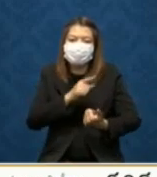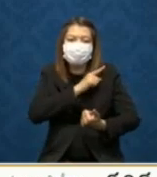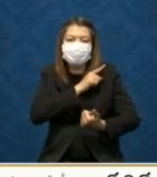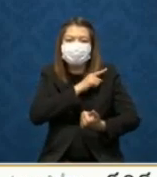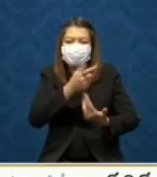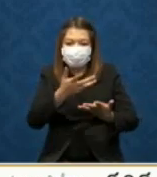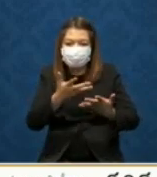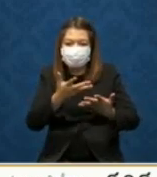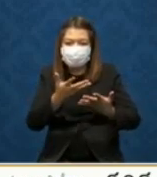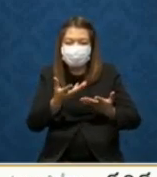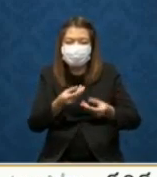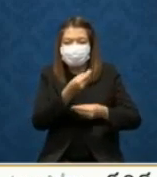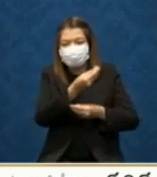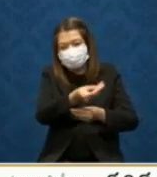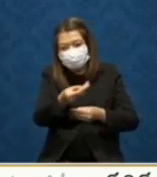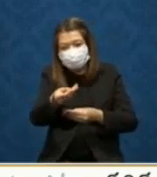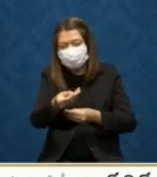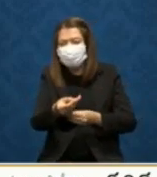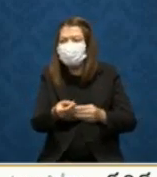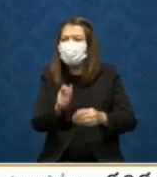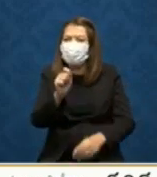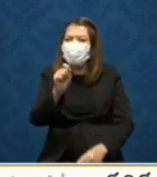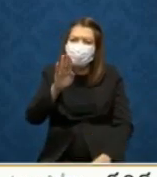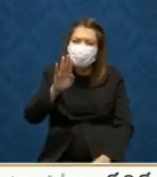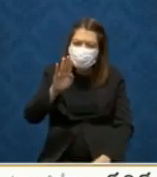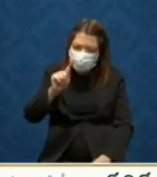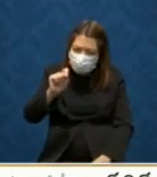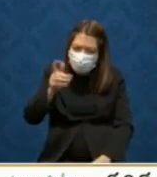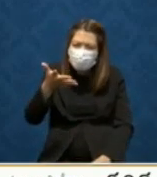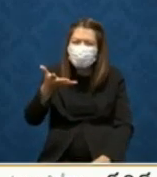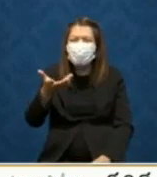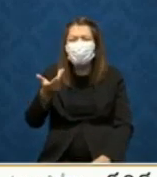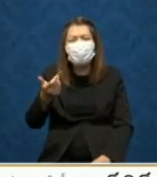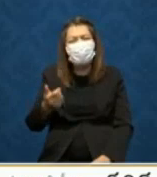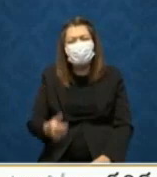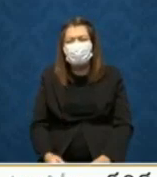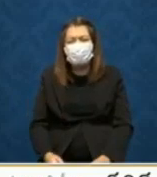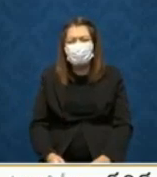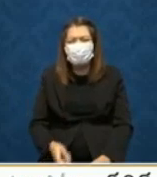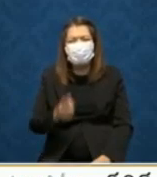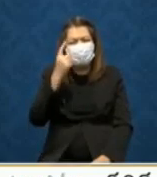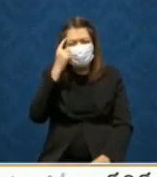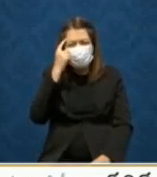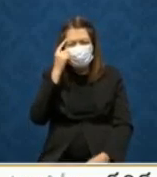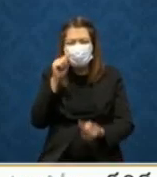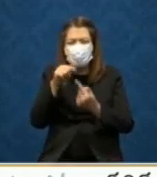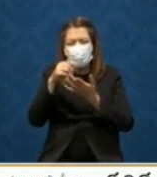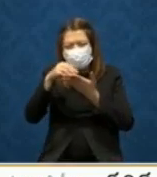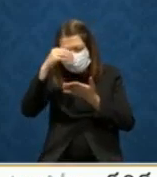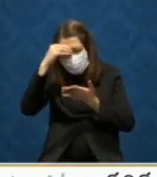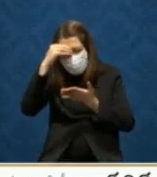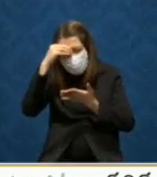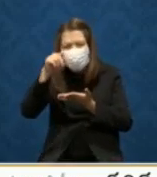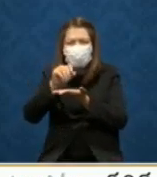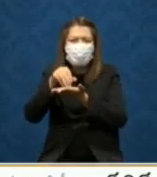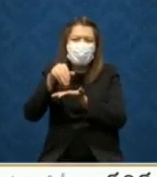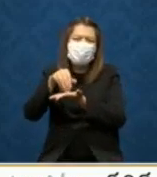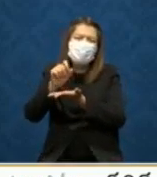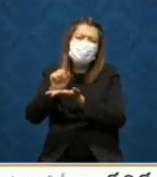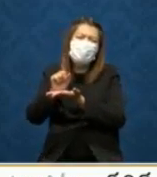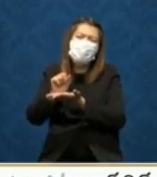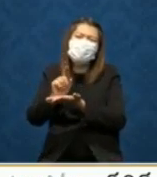ฎีกาเลยให้สอบตอย่างเงี้ยถามว่าเขารู้อะไรมากเกี่ยวกับเรื่องนี้ทำไมไม่ให้องค์กร